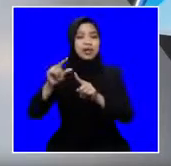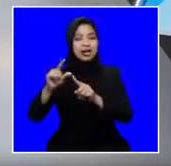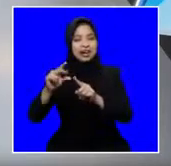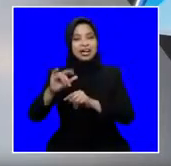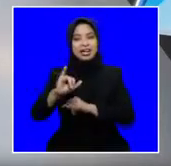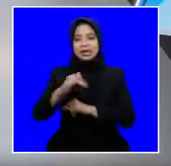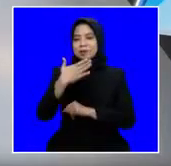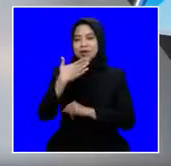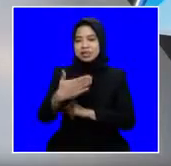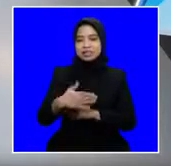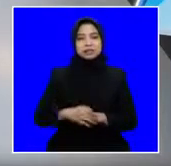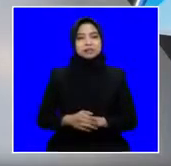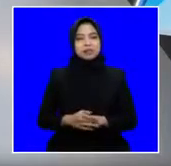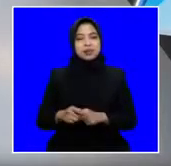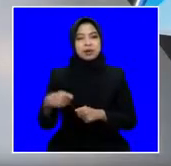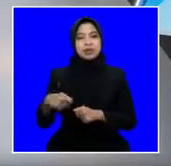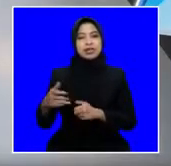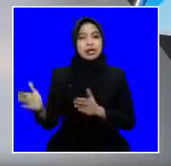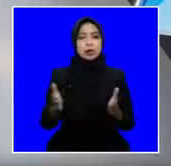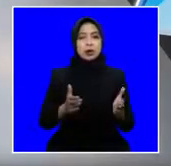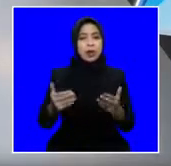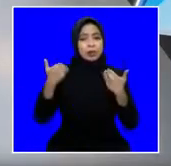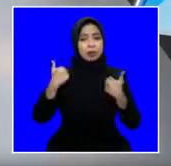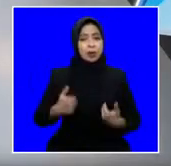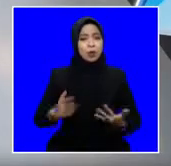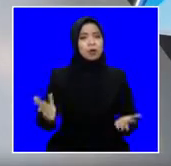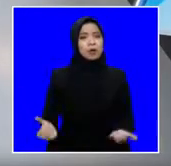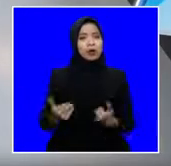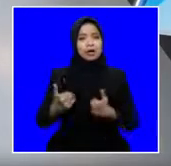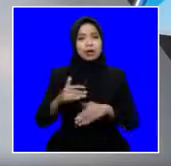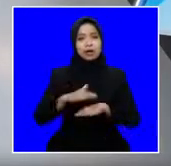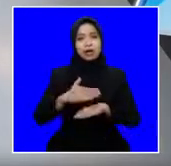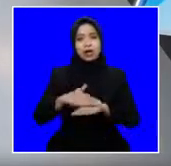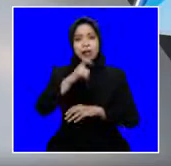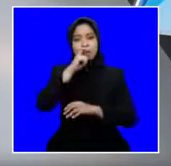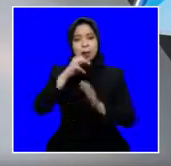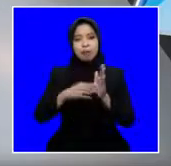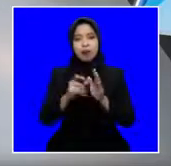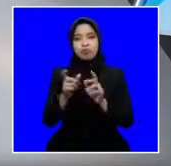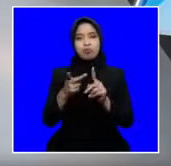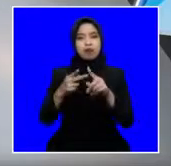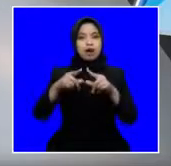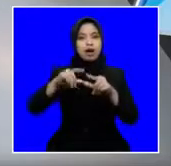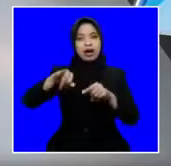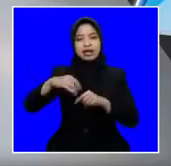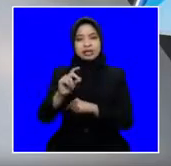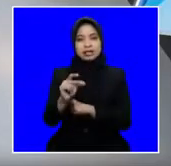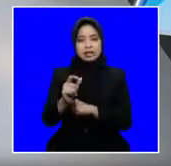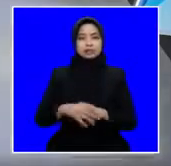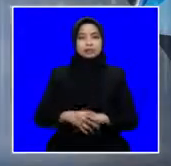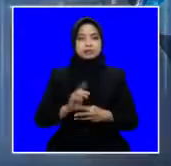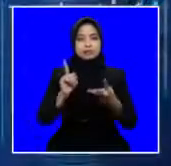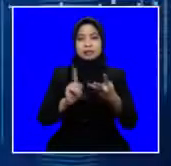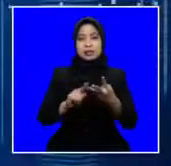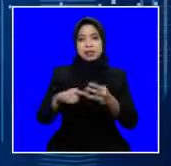hormati Menteri Koordinator Pembangunan Manusia dan Kebudayaan Bapak Muhajir Effendi, Menteri Keuangan Ibu Sri